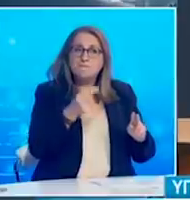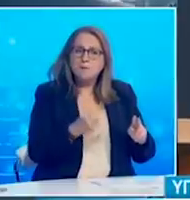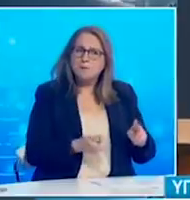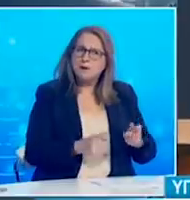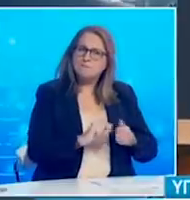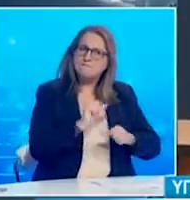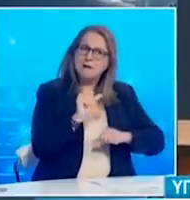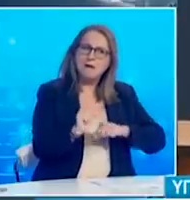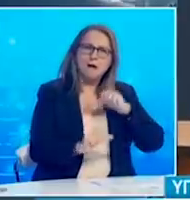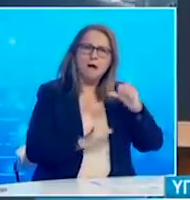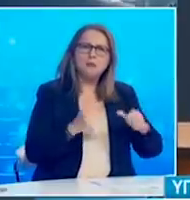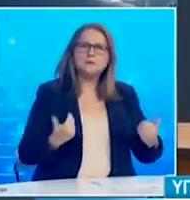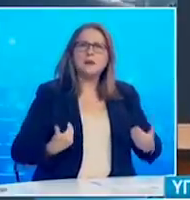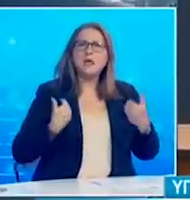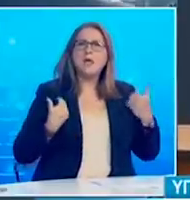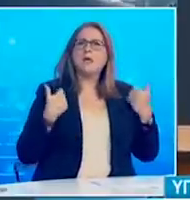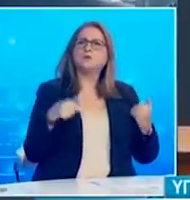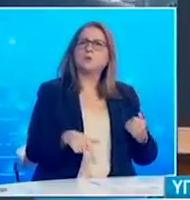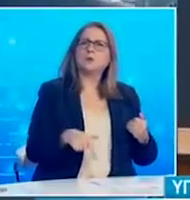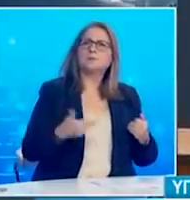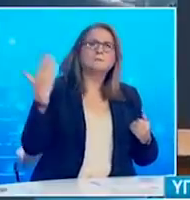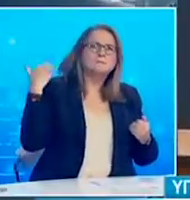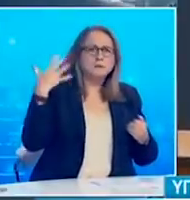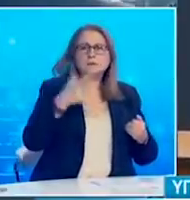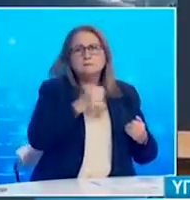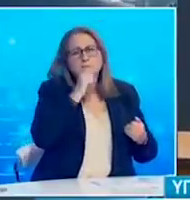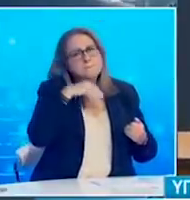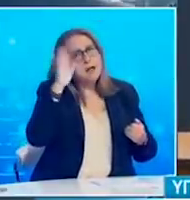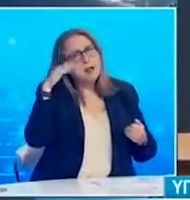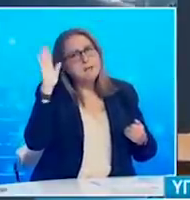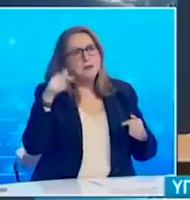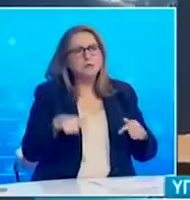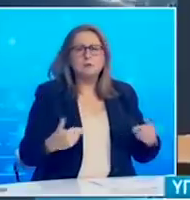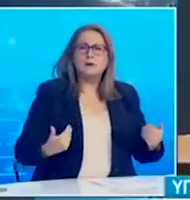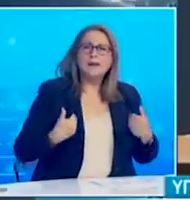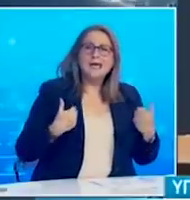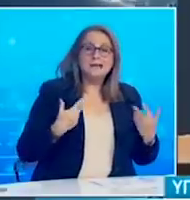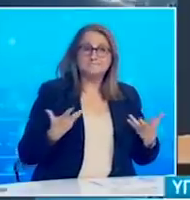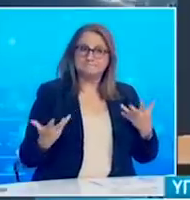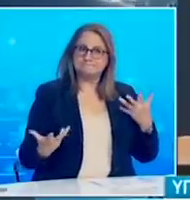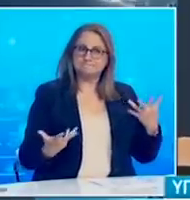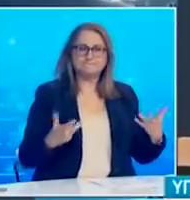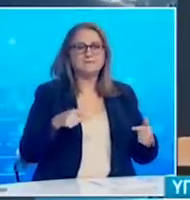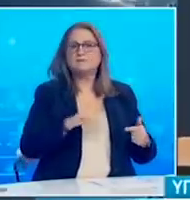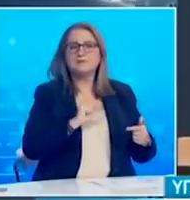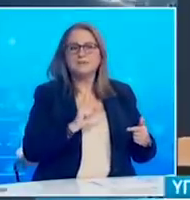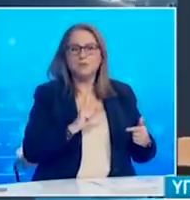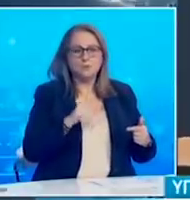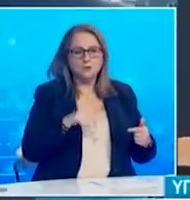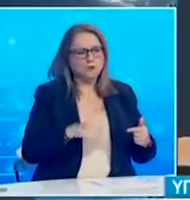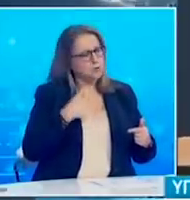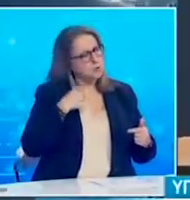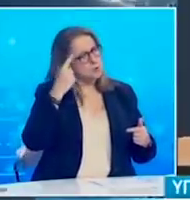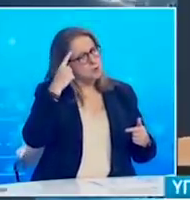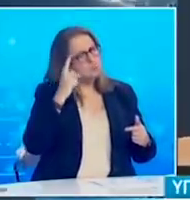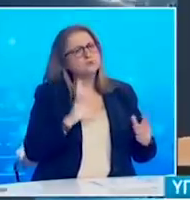χτυπιούνται περισσότερο νεότερες ηλικίες, οπότε δεν μπορούμε να κάνουμε εύκολα και άμεση εκτίμηση. Εγώ θα έλεγα ότι δεν έχουμε περισσότερα κρούσματα από